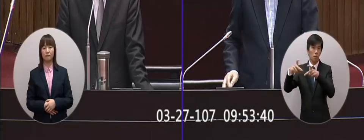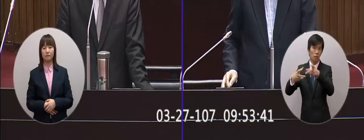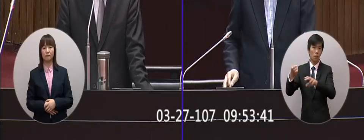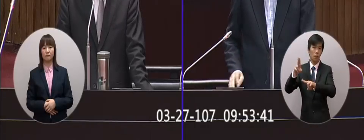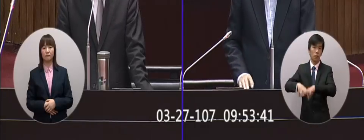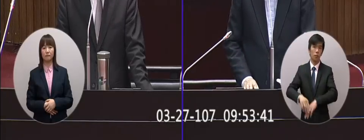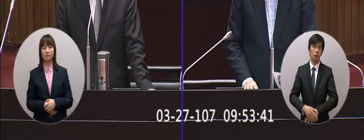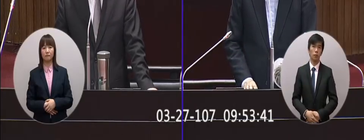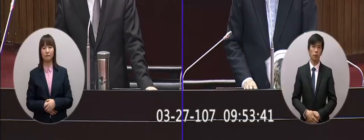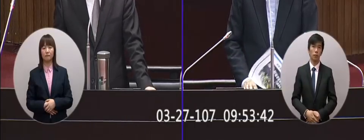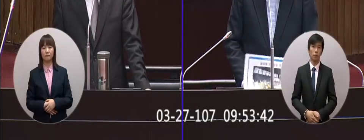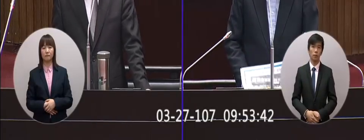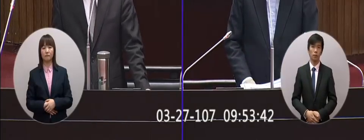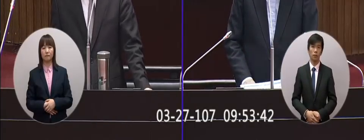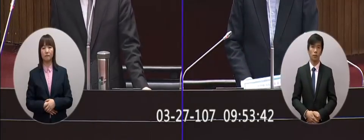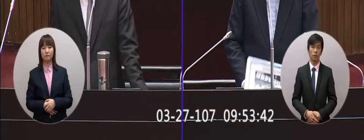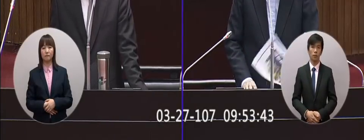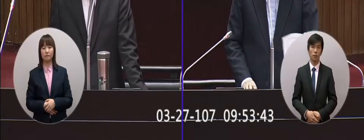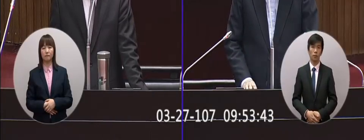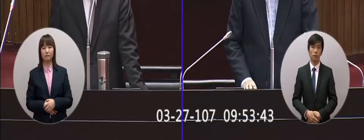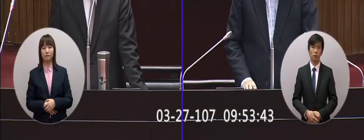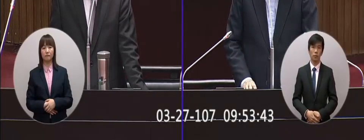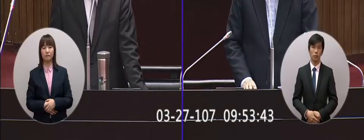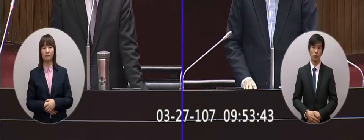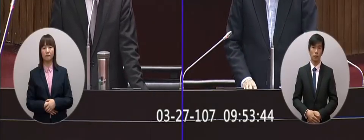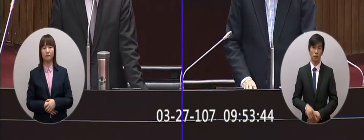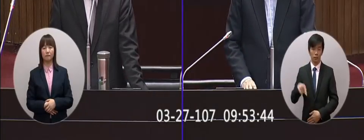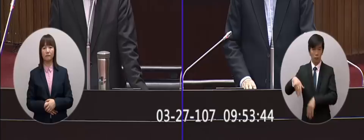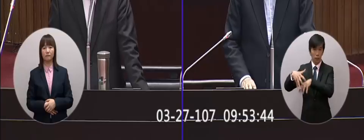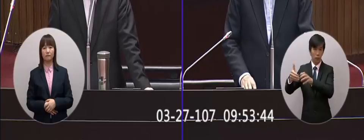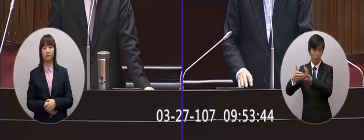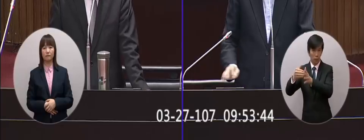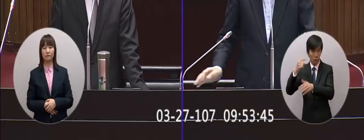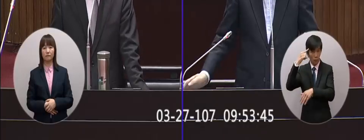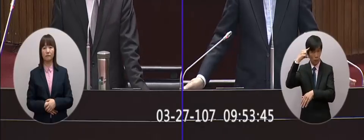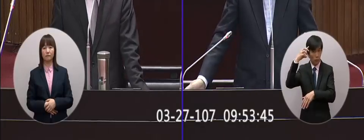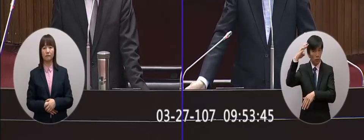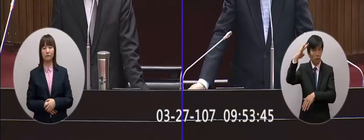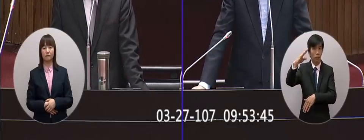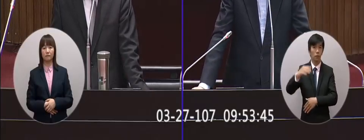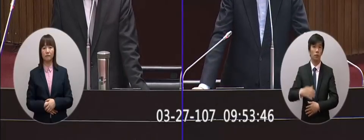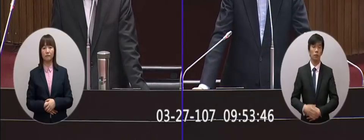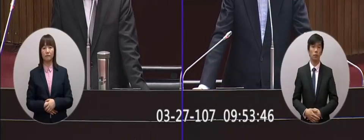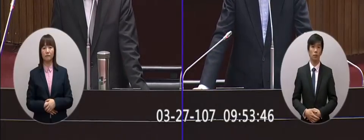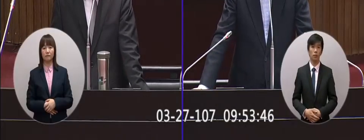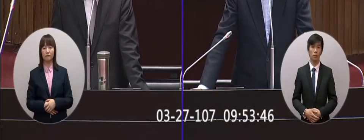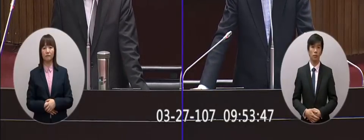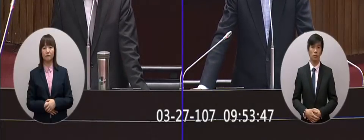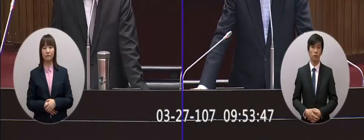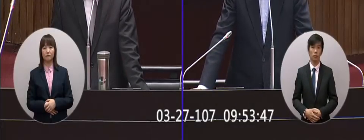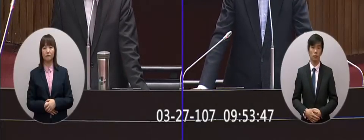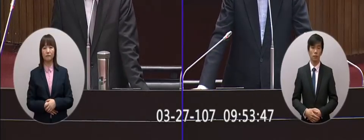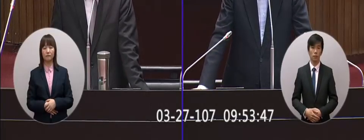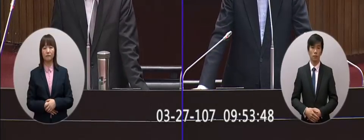在当天在隔了几天了哈，他又开一个记者